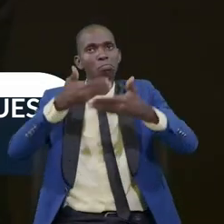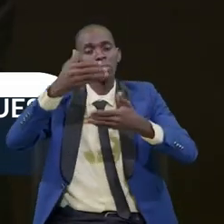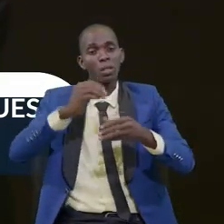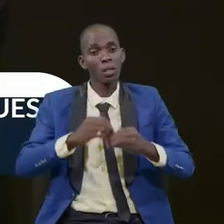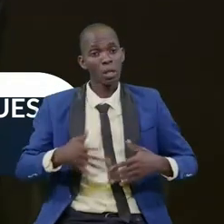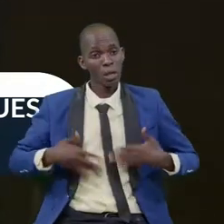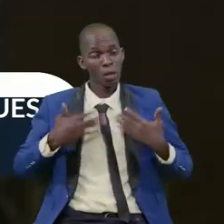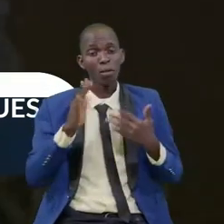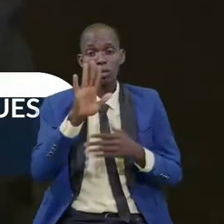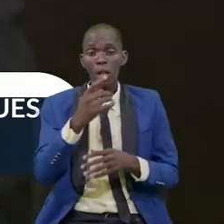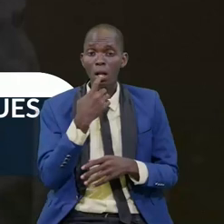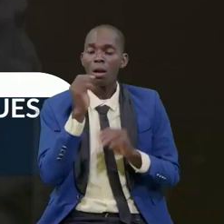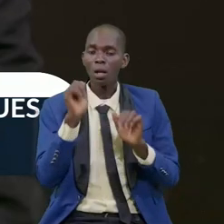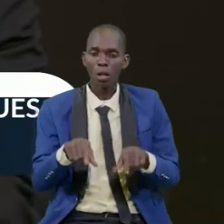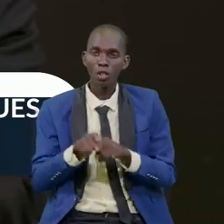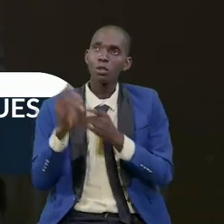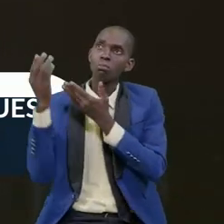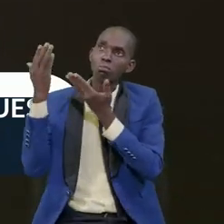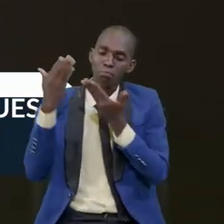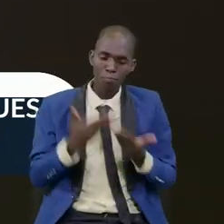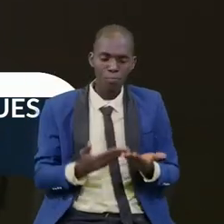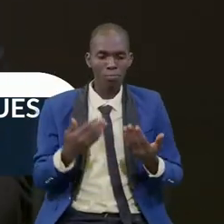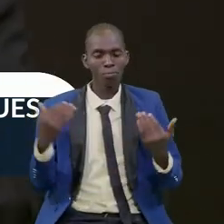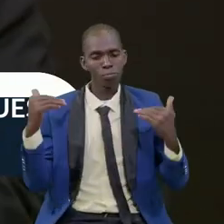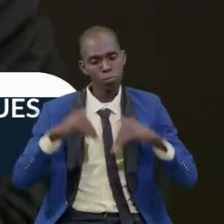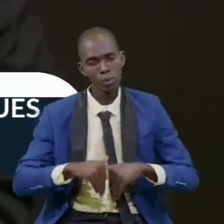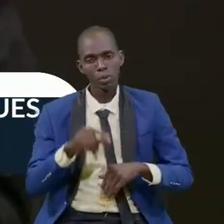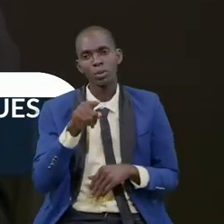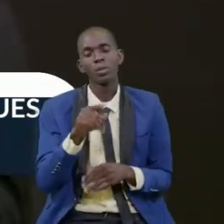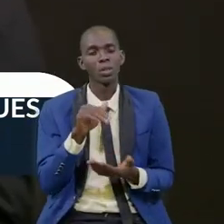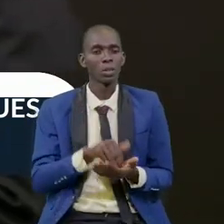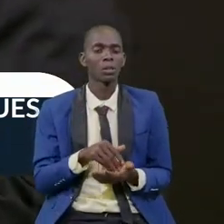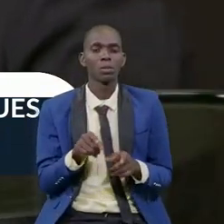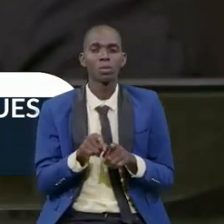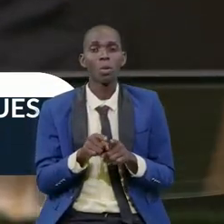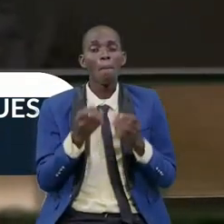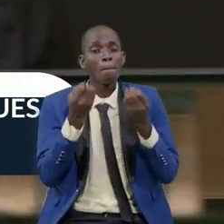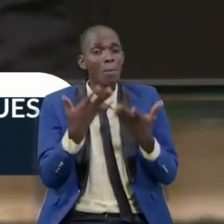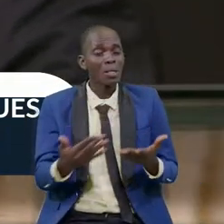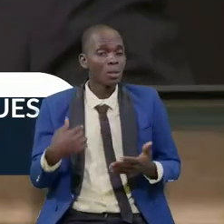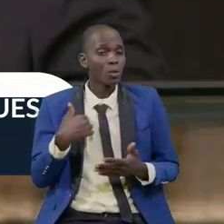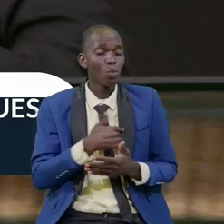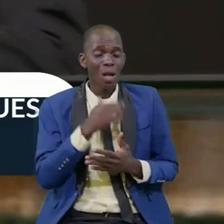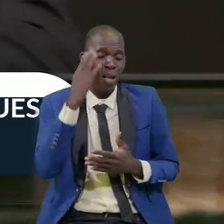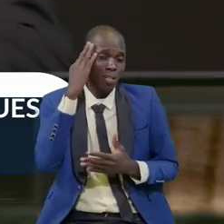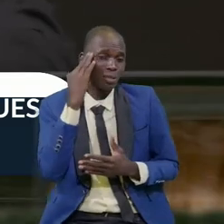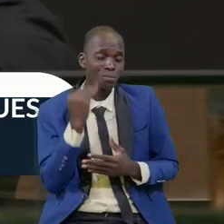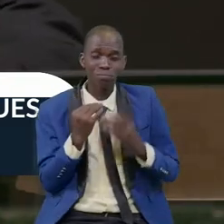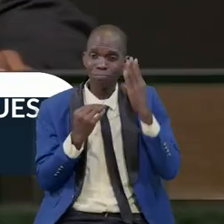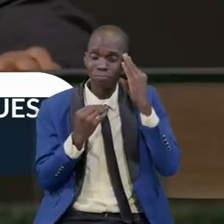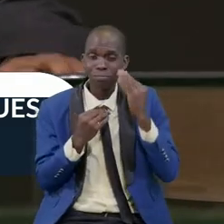la même langue peut vous renverser dans la vie. Plusieurs des choses qu'on